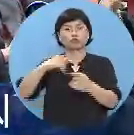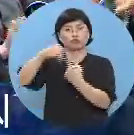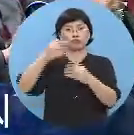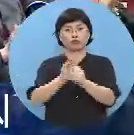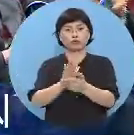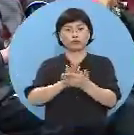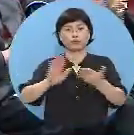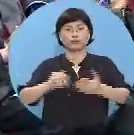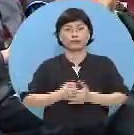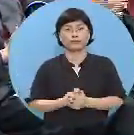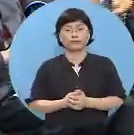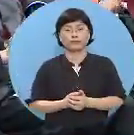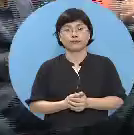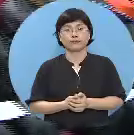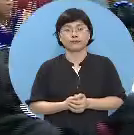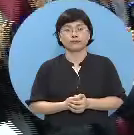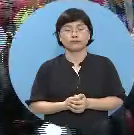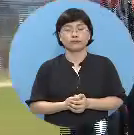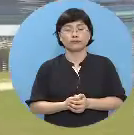있습니다.